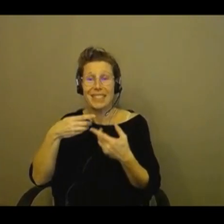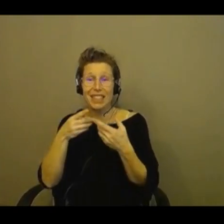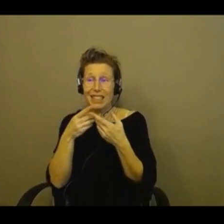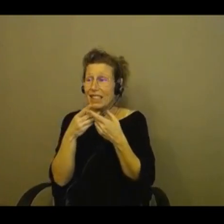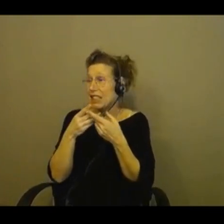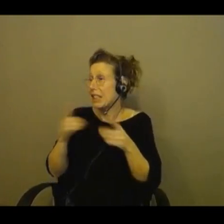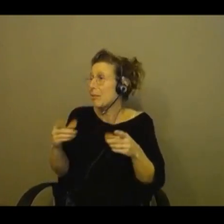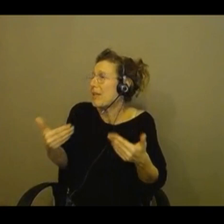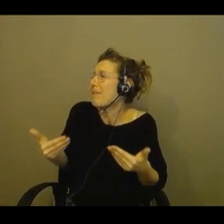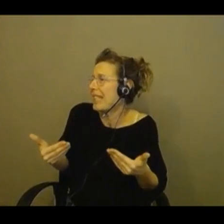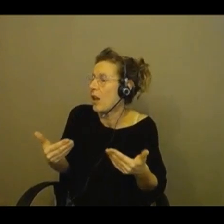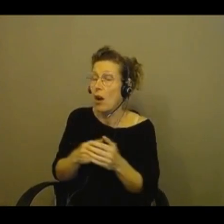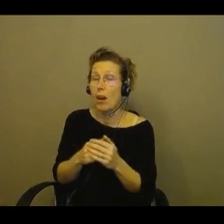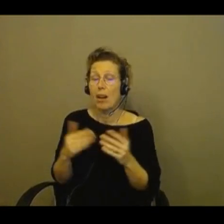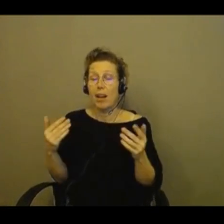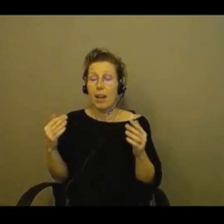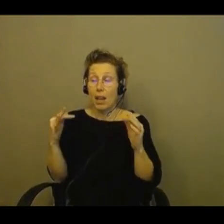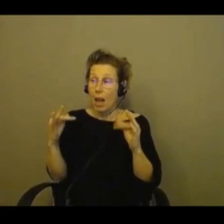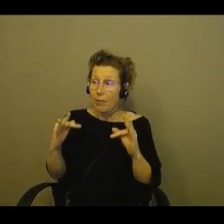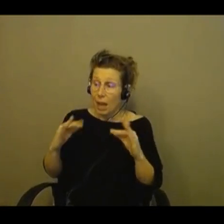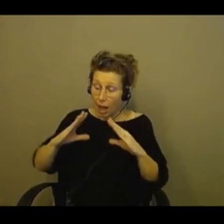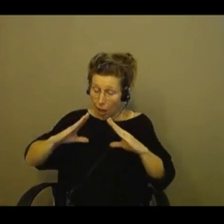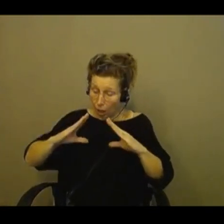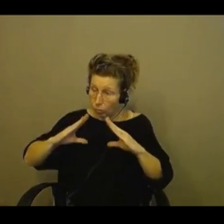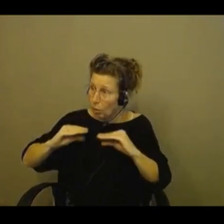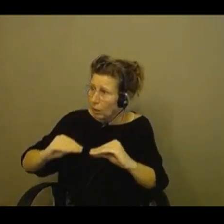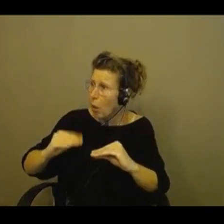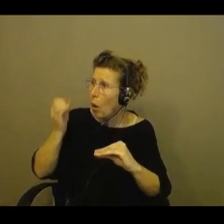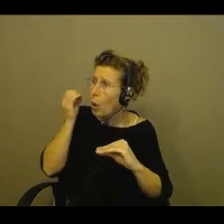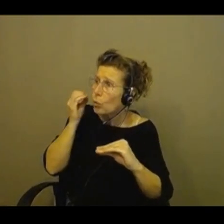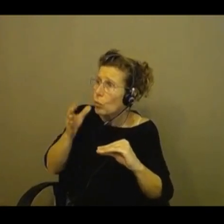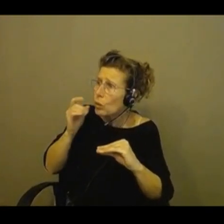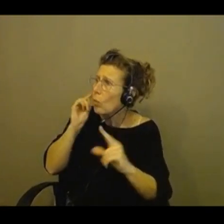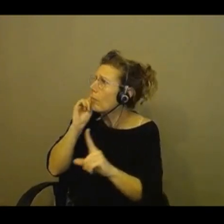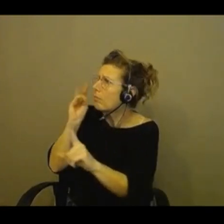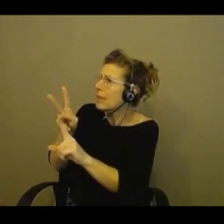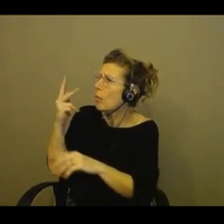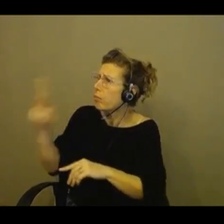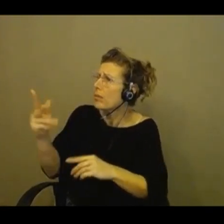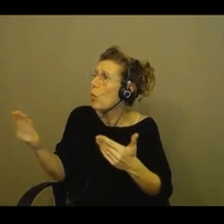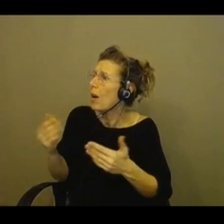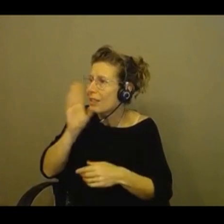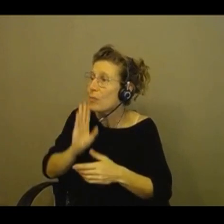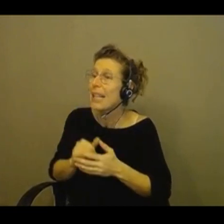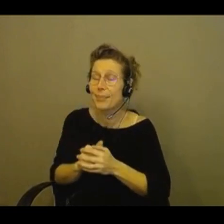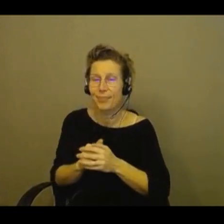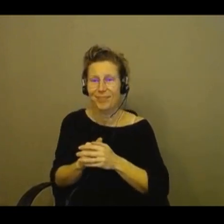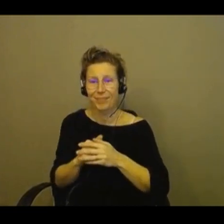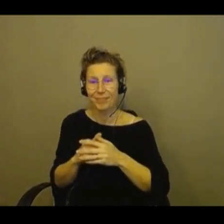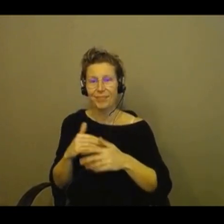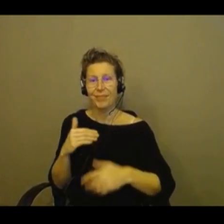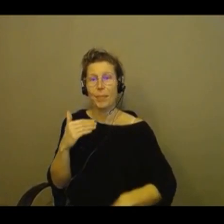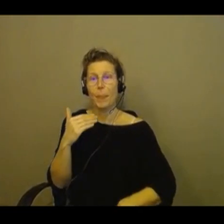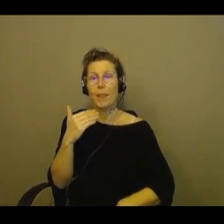donc concrètement, au quotidien, vous, Alberto, quelles sont vos missions ? Bonjour. Donc,